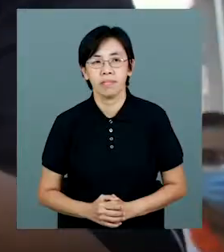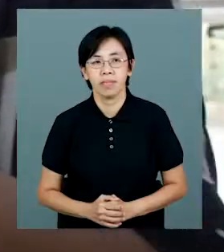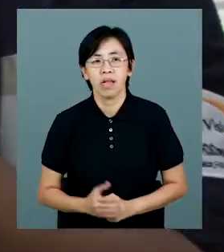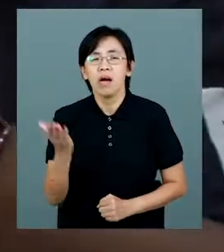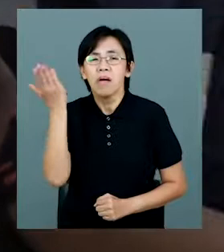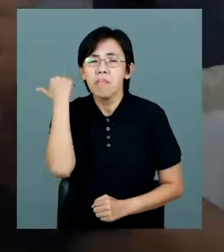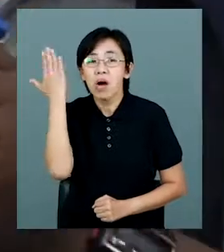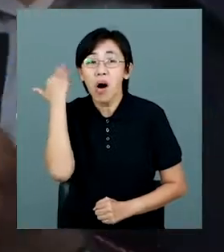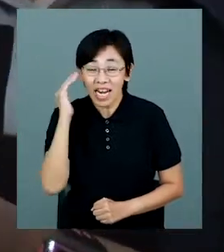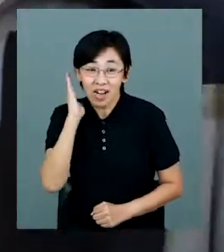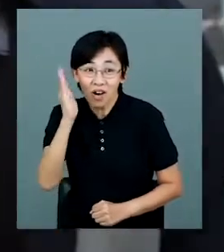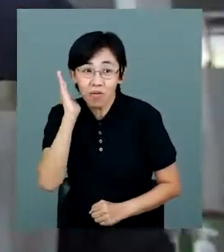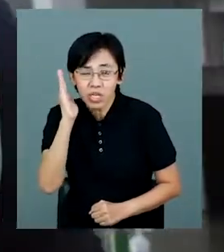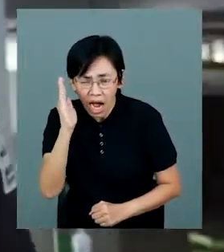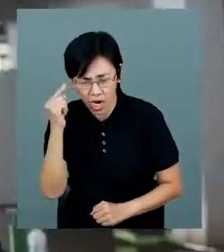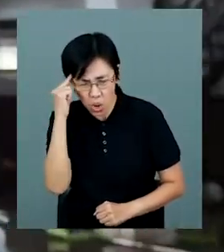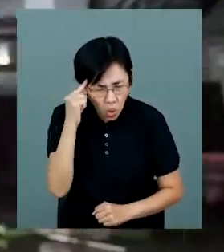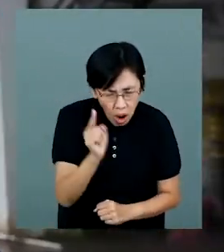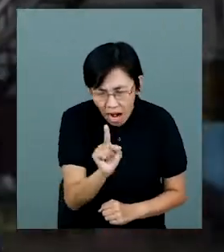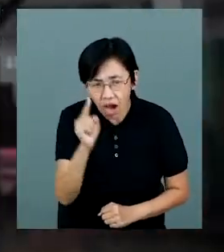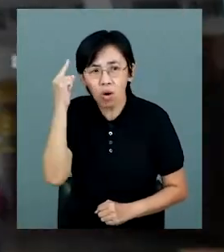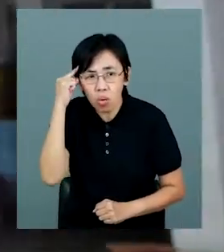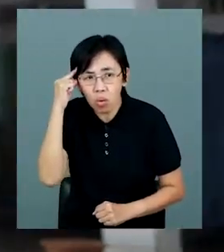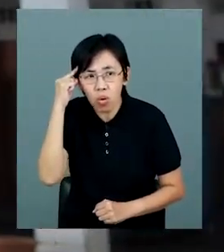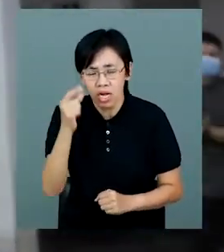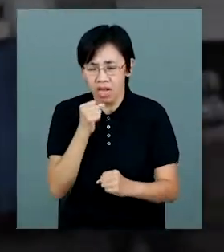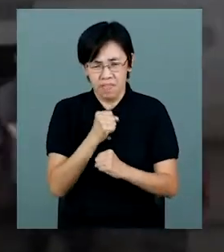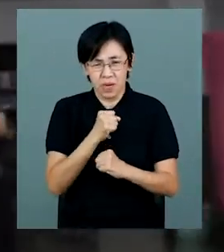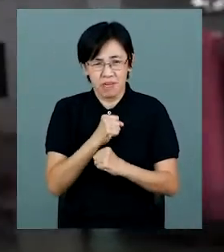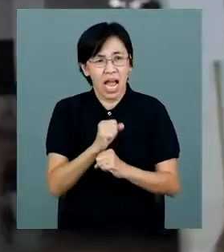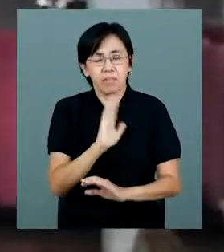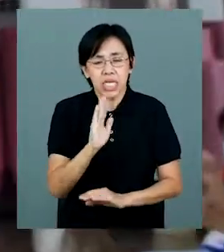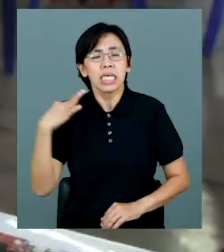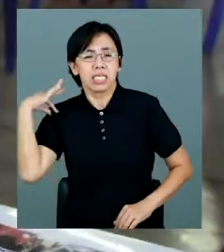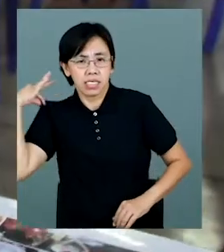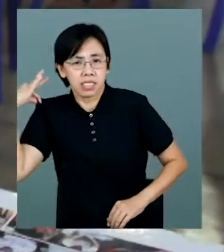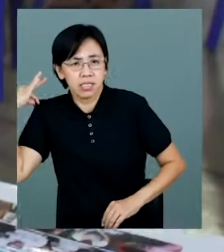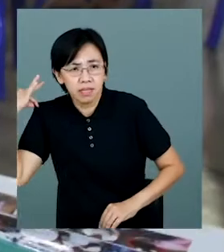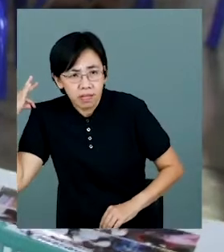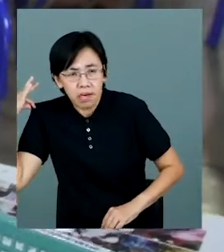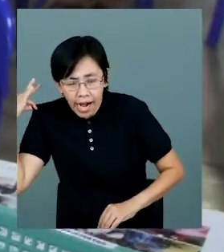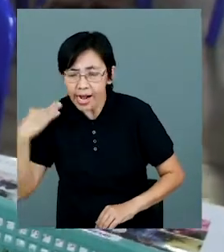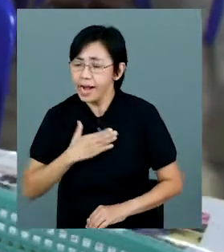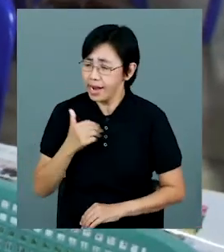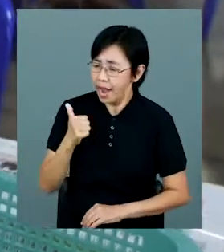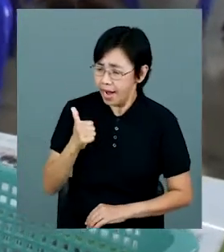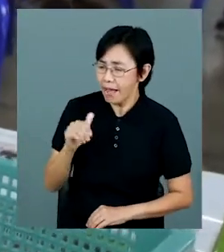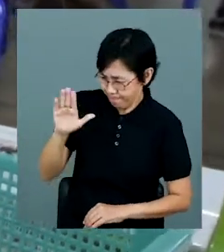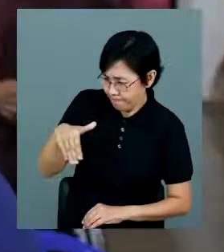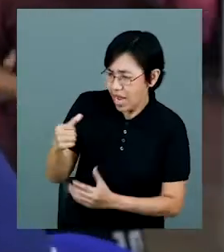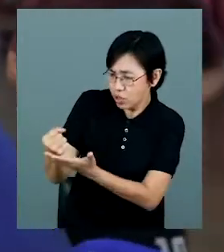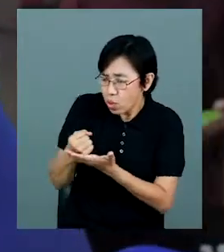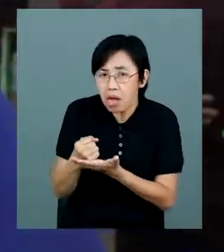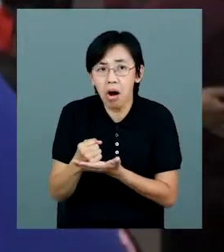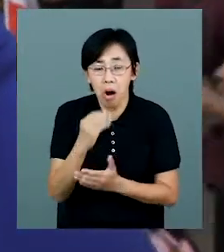บิ๊กเขาเคยสัมผัสงานเขาก็เลยบอกว่าถึงแม้เขาไม่ใช่เจ้าหน้าที่แต่เขาขอเป็นอาสาได้ไหมทางพี่ก็ยินดีเพราะพี่ก็อยาก